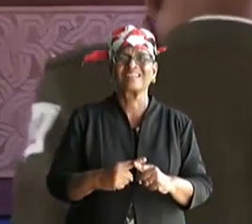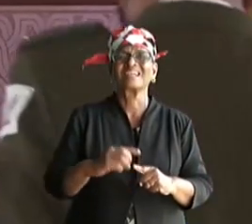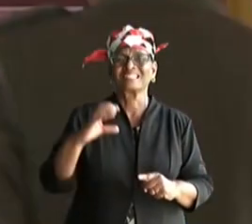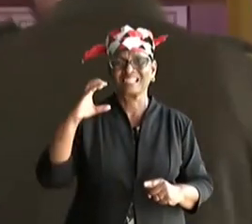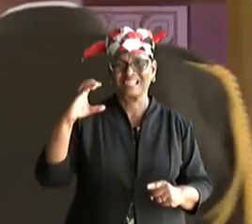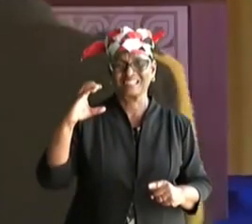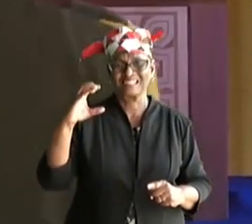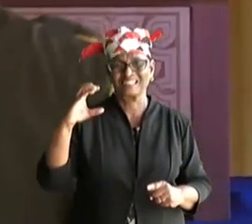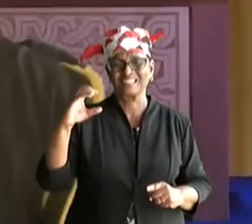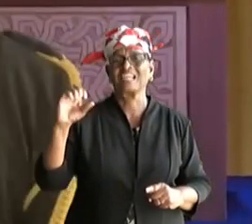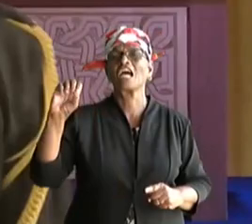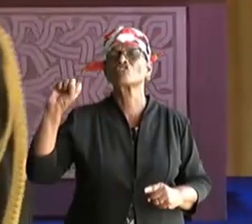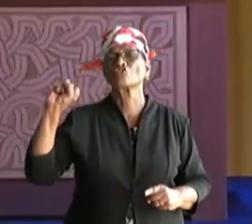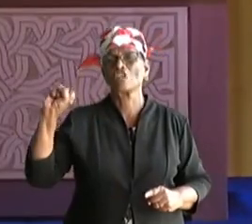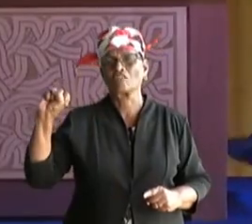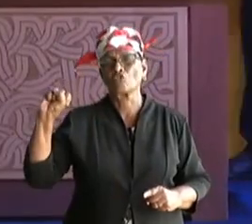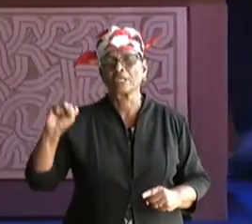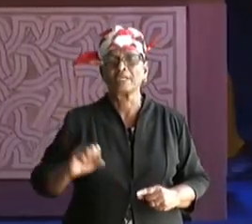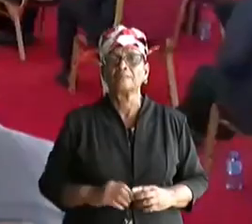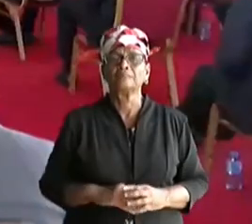Persad Santokhi.